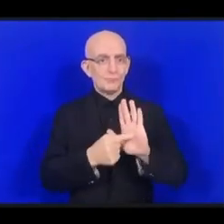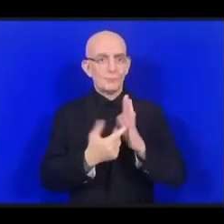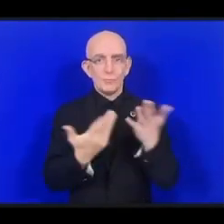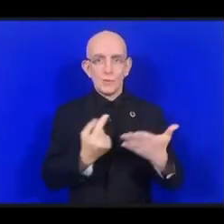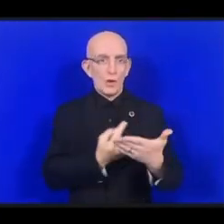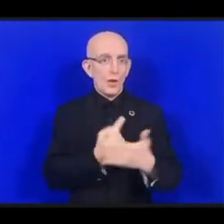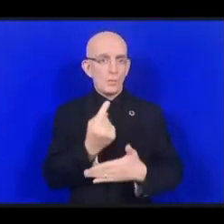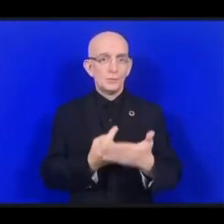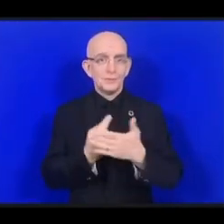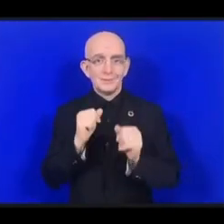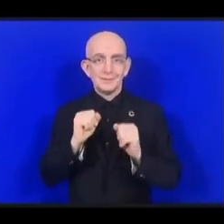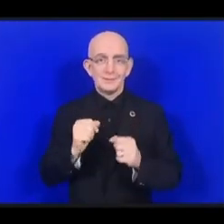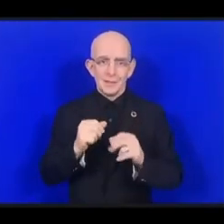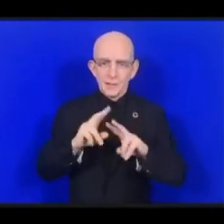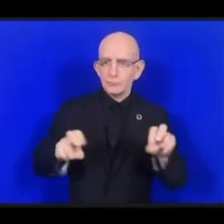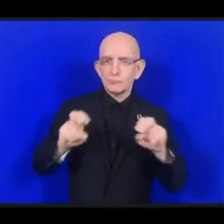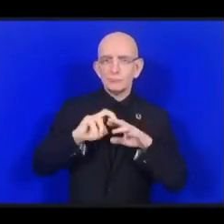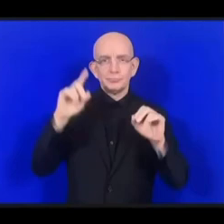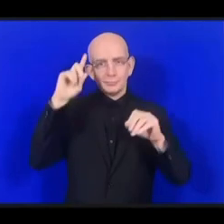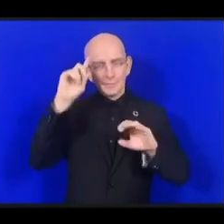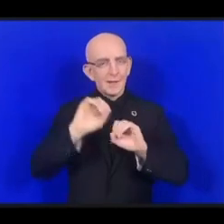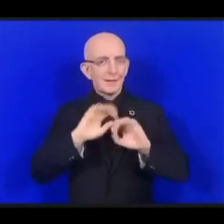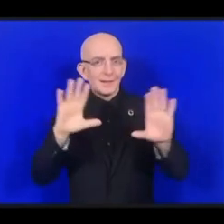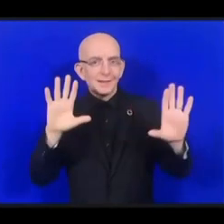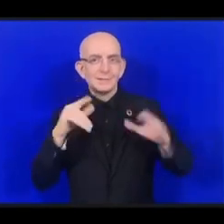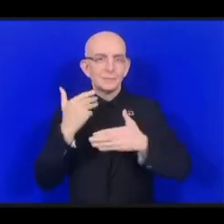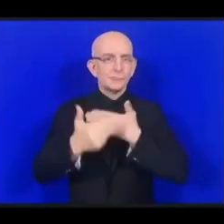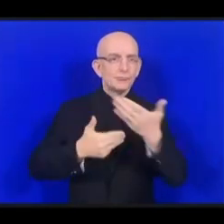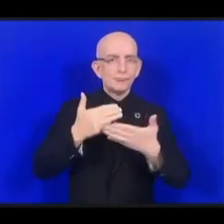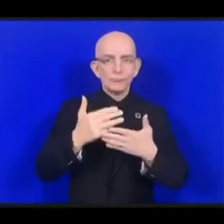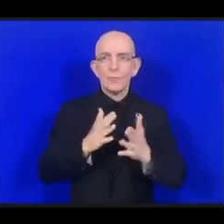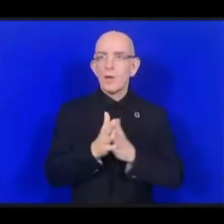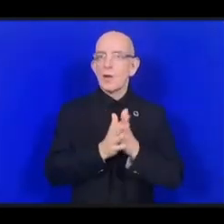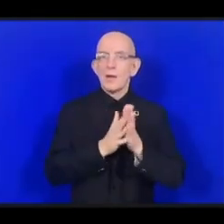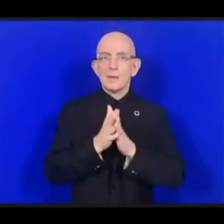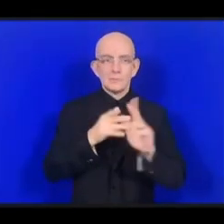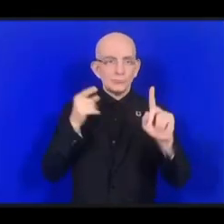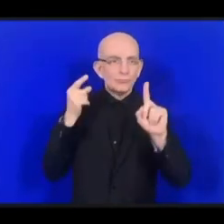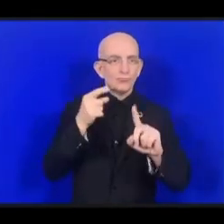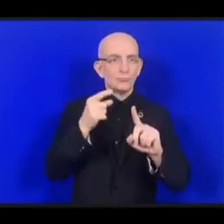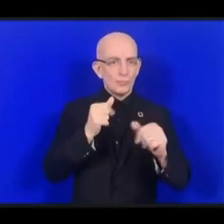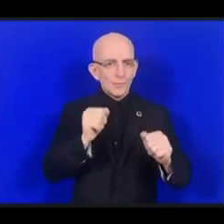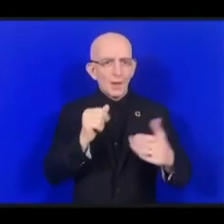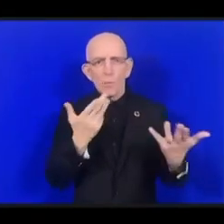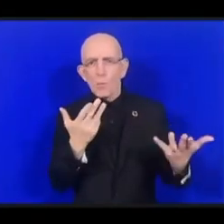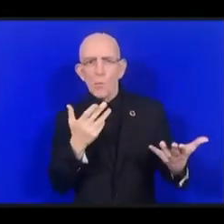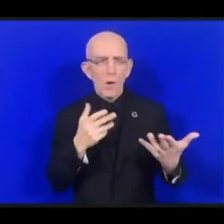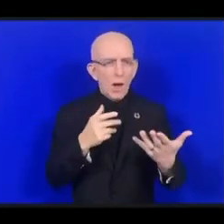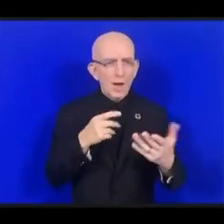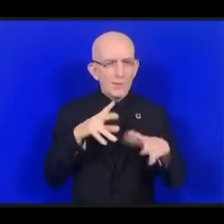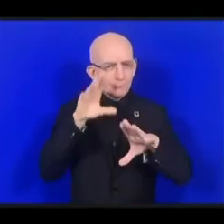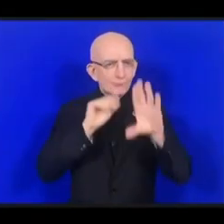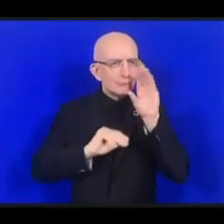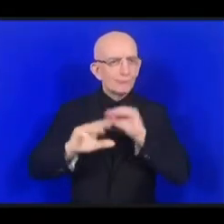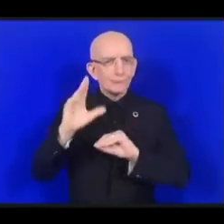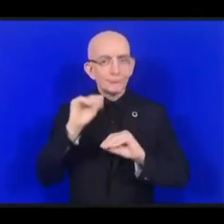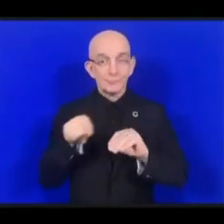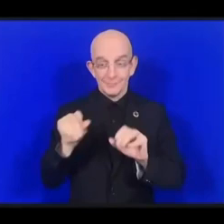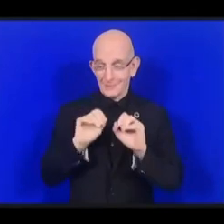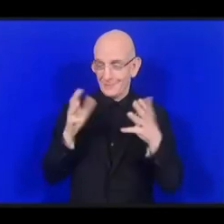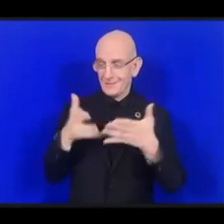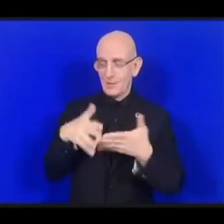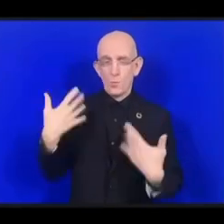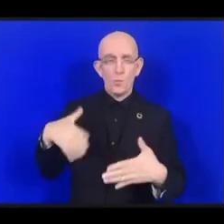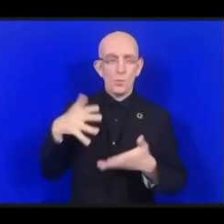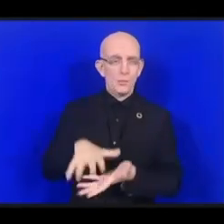手にしていますインターネットは対象的な意図を結びつけ人と